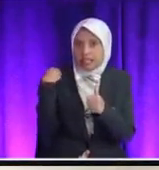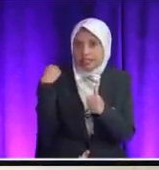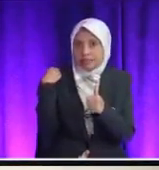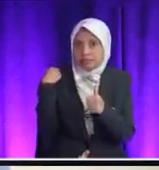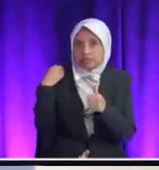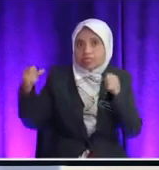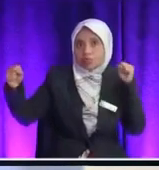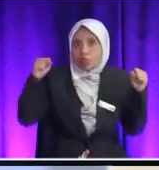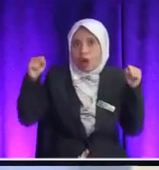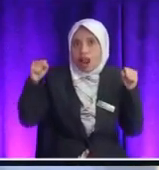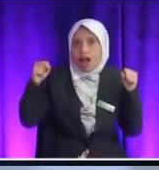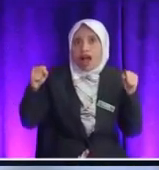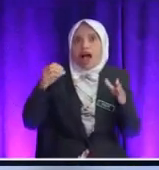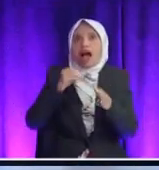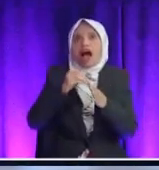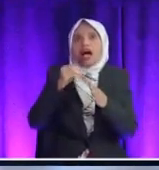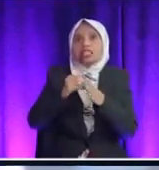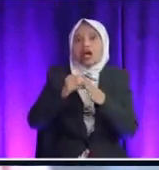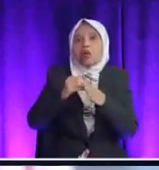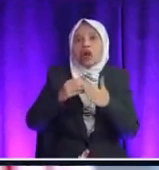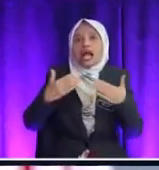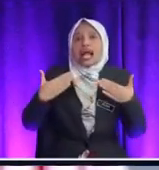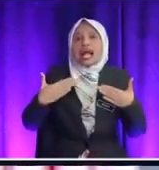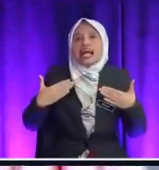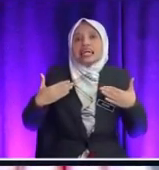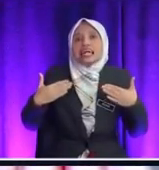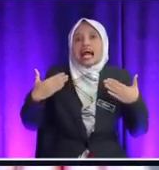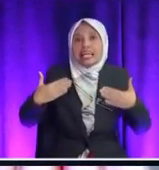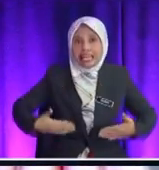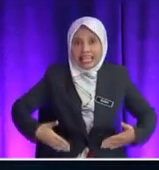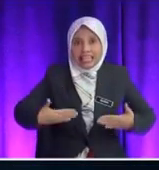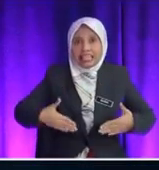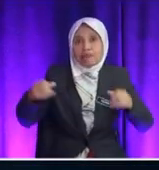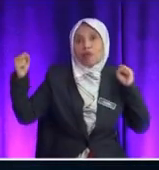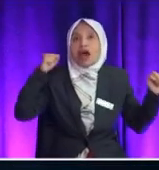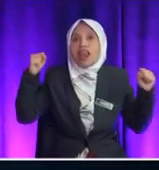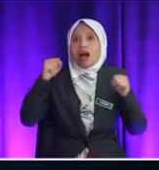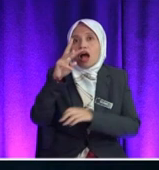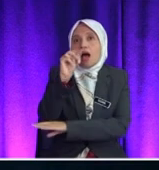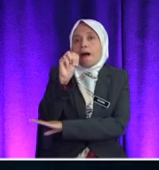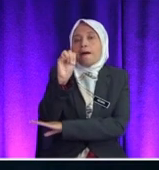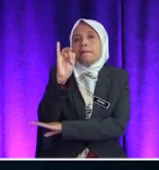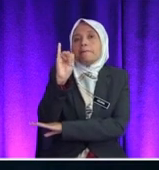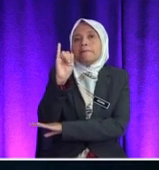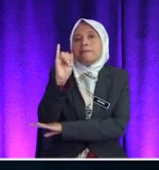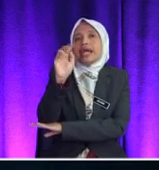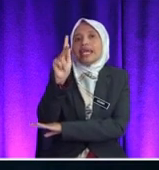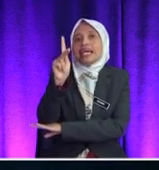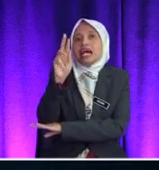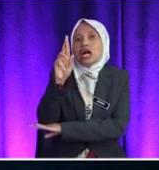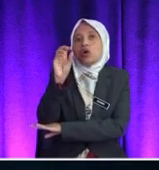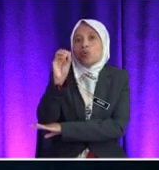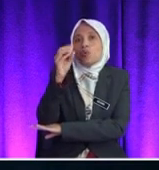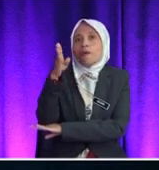kelomang itu ada api tadi kita pakai kain microfiber untuk badan kendaraan bye Oke yang kedua kali mereka Vibe